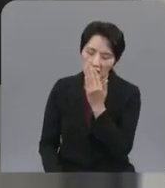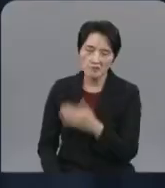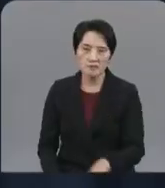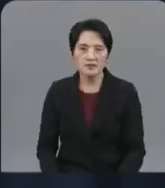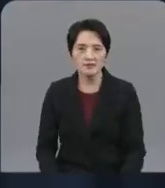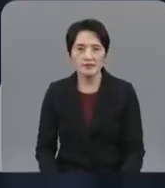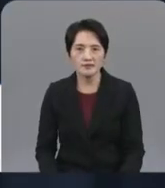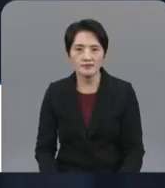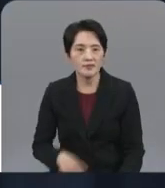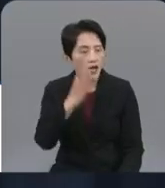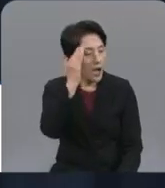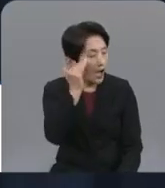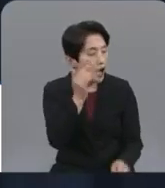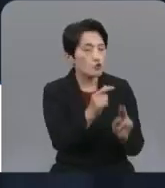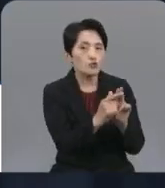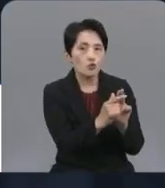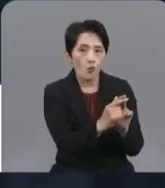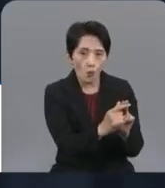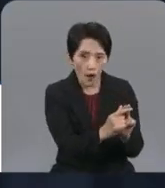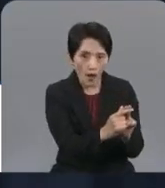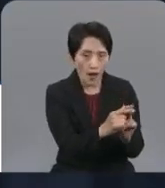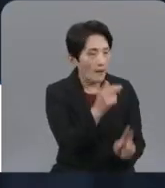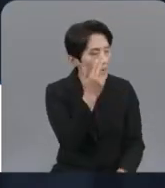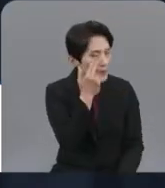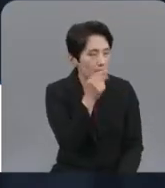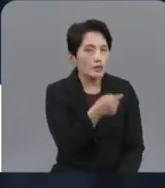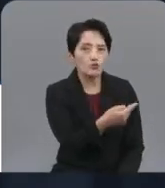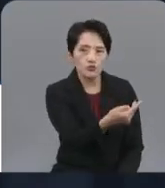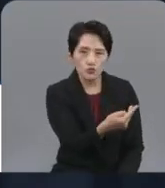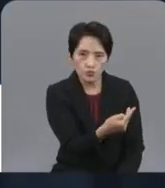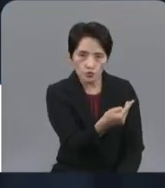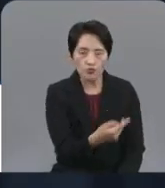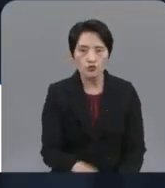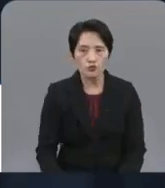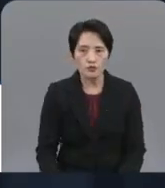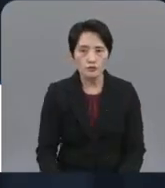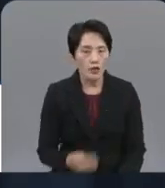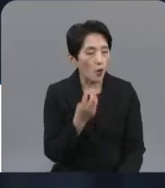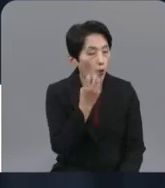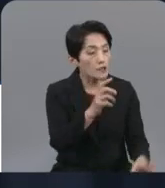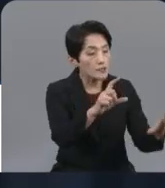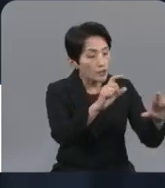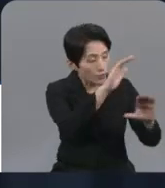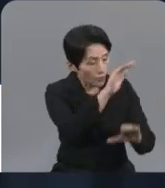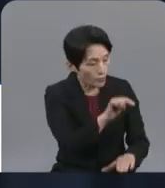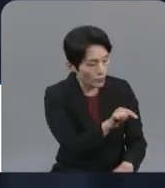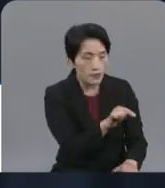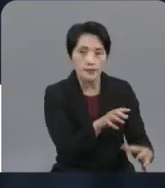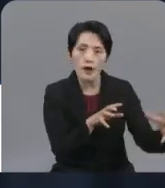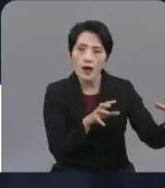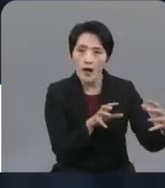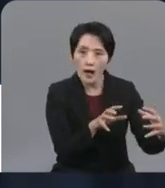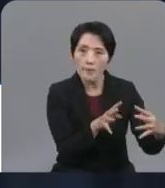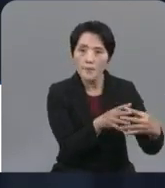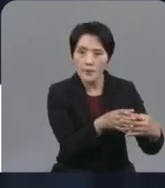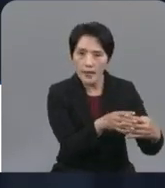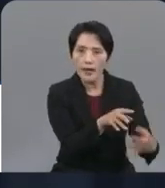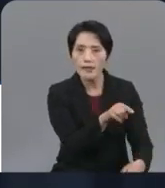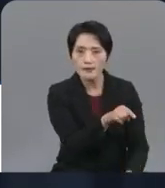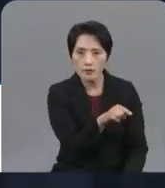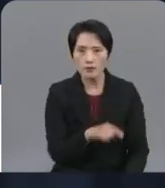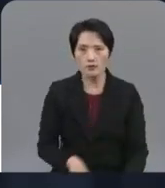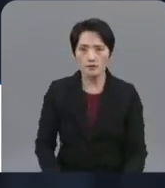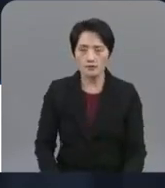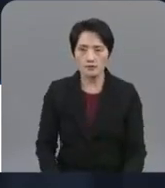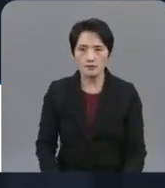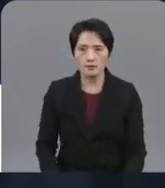bỏ chất phóng xạ xuống mức thấp đủ để không gây nguy hại tới môi trường và sức khỏe rồi sau đó mới xả ra biển hiện tại có 1,3 triệu